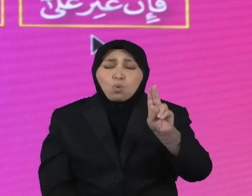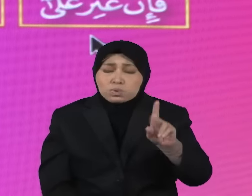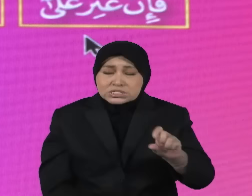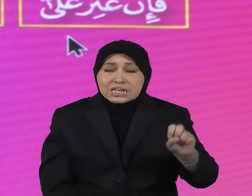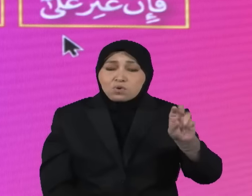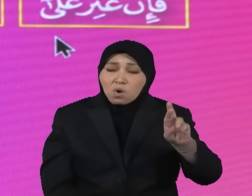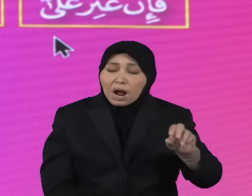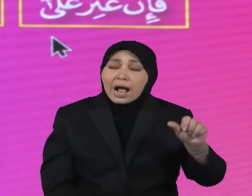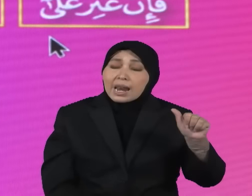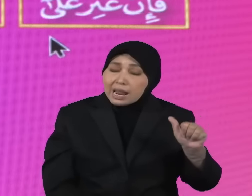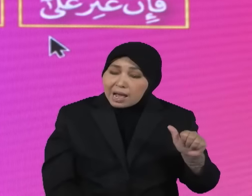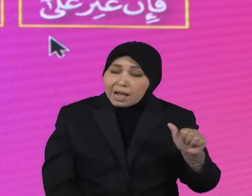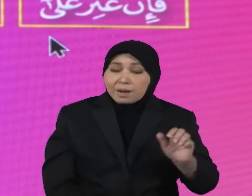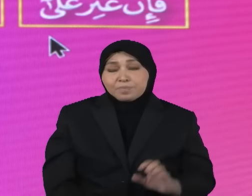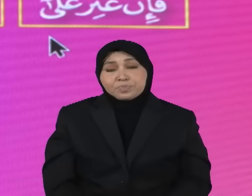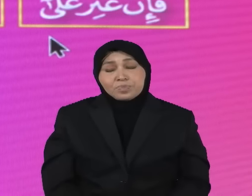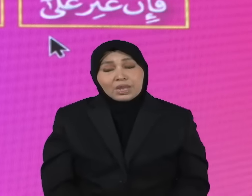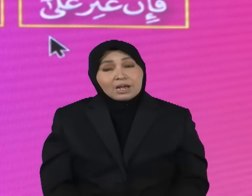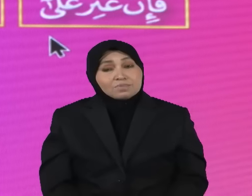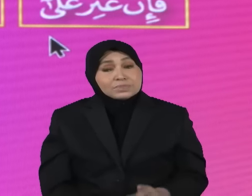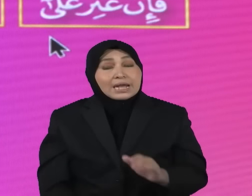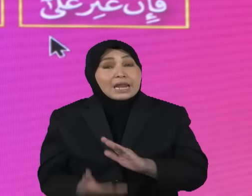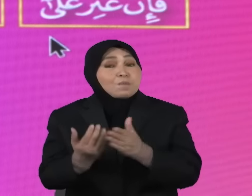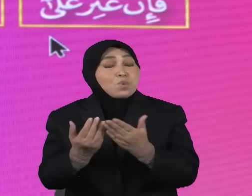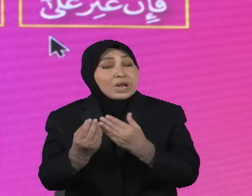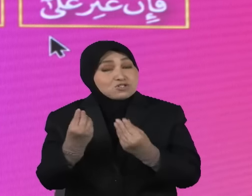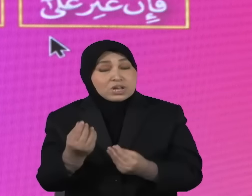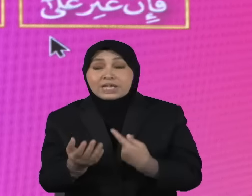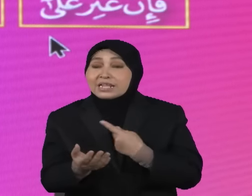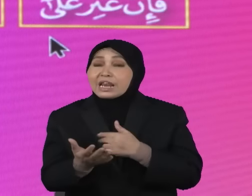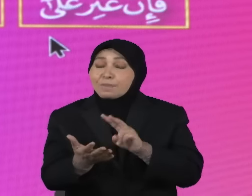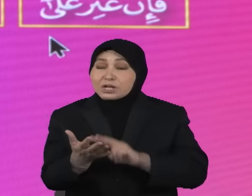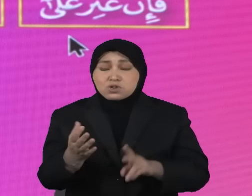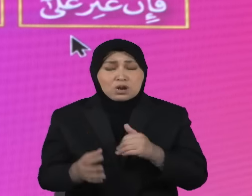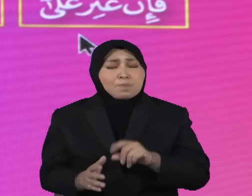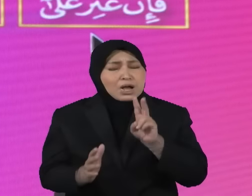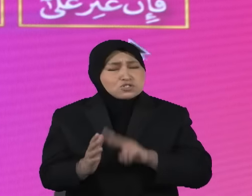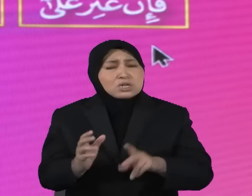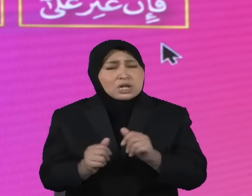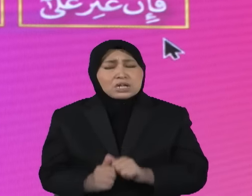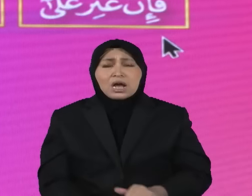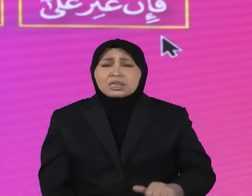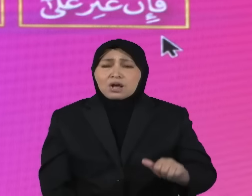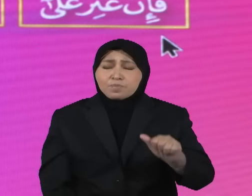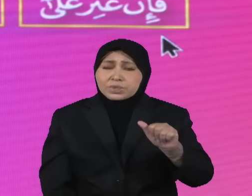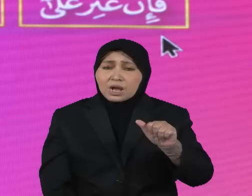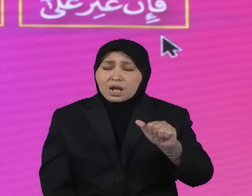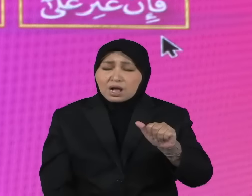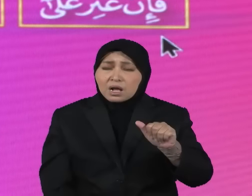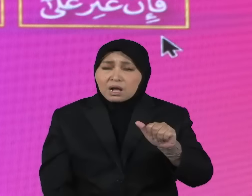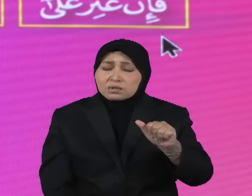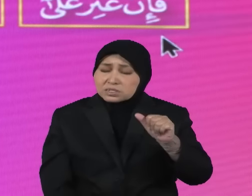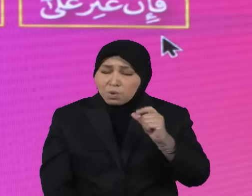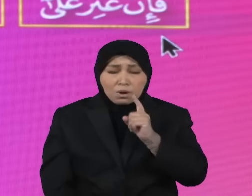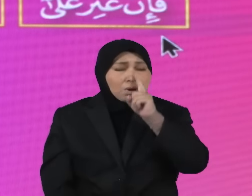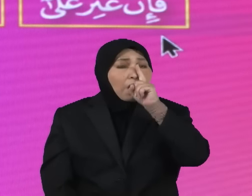Fa'in'u thira'ala. Jadi mudah sikit kita nak baca. Kalau nak kena baca dengan apa? Dengan